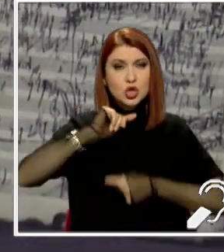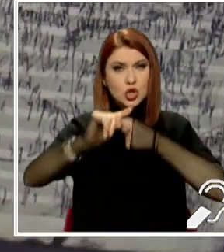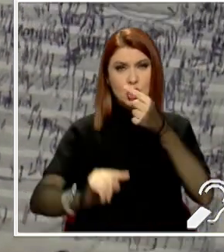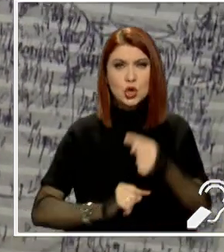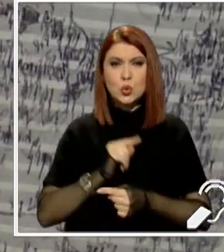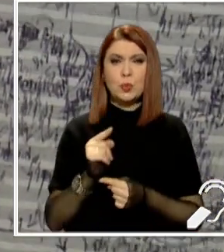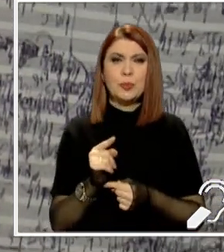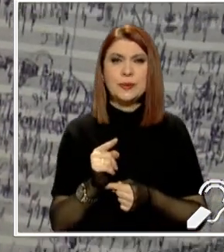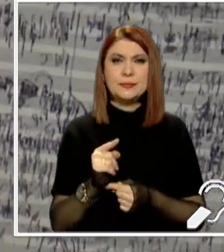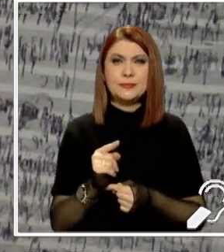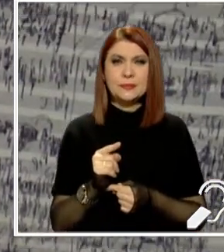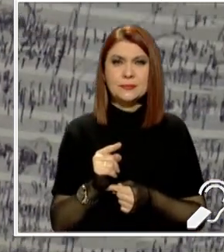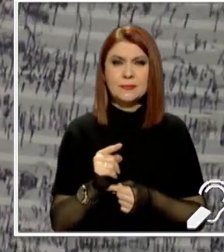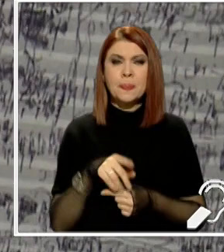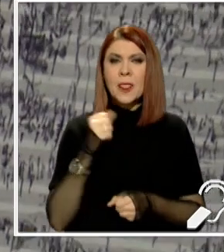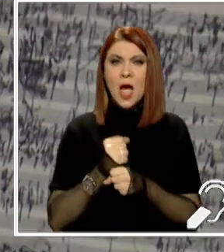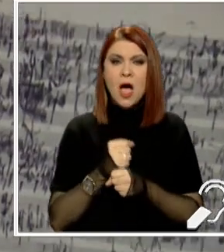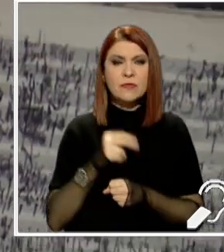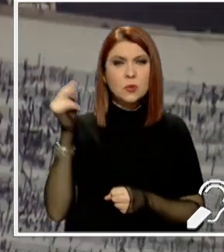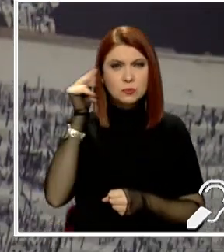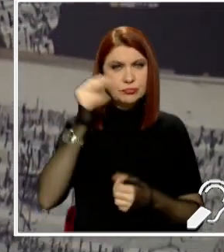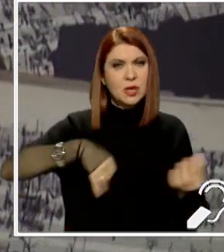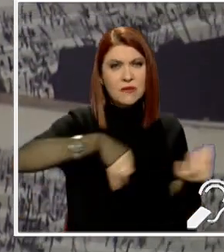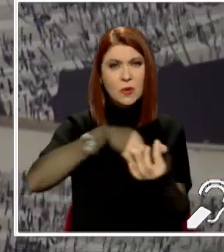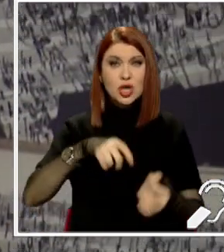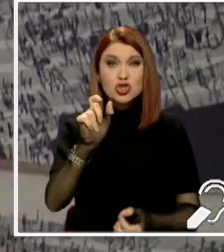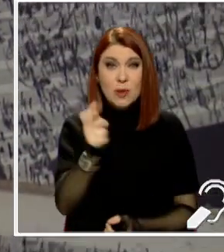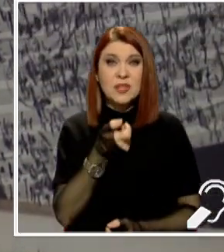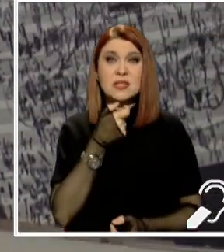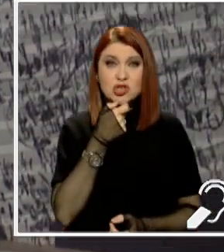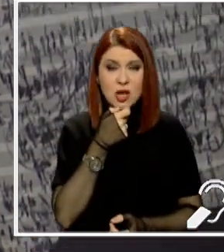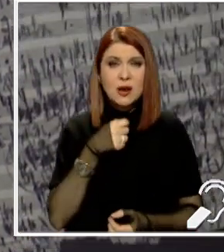apoi să facă studiu viori și 70 de ani